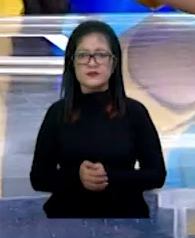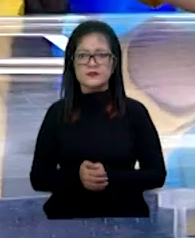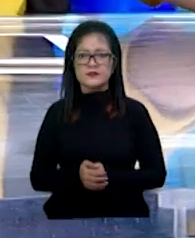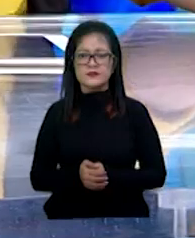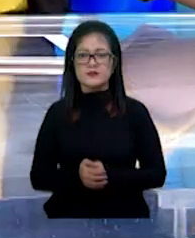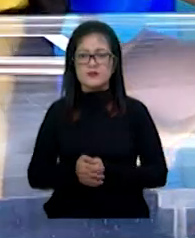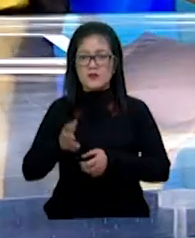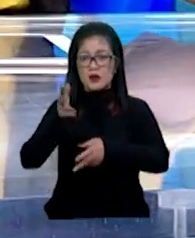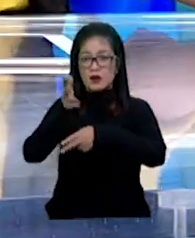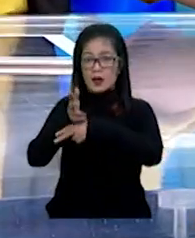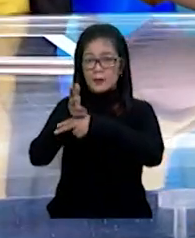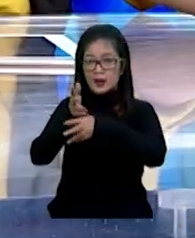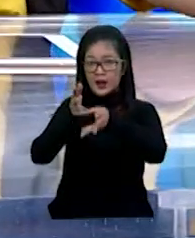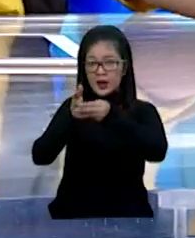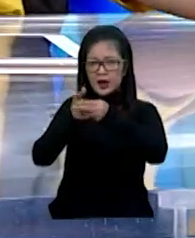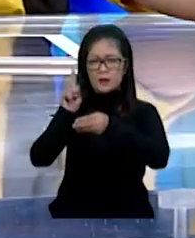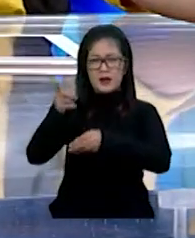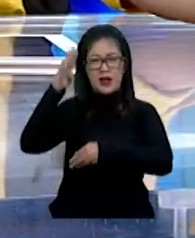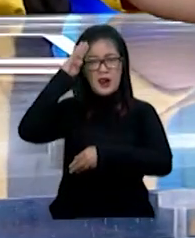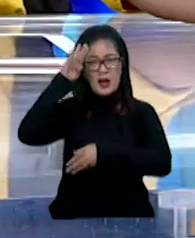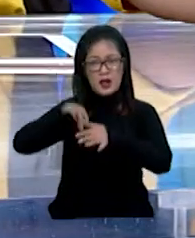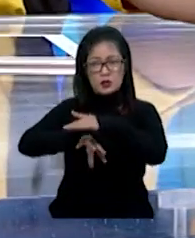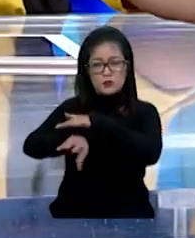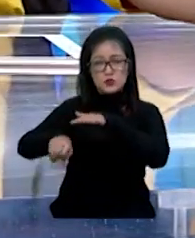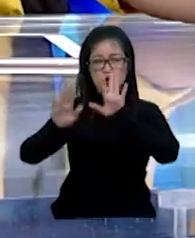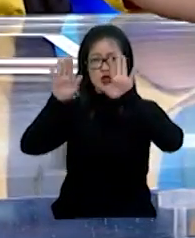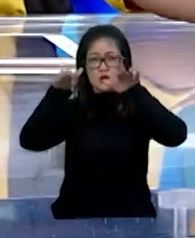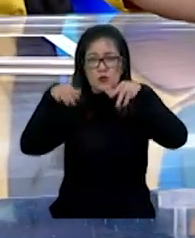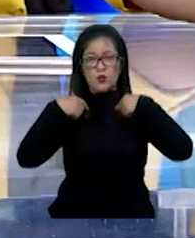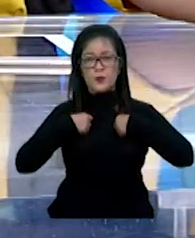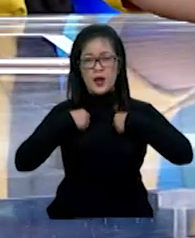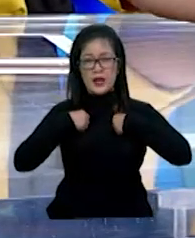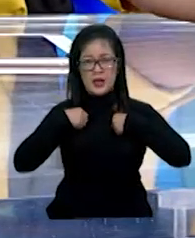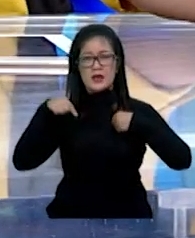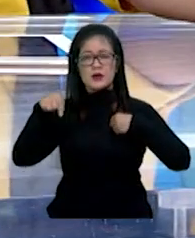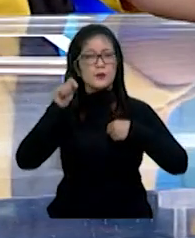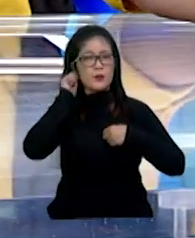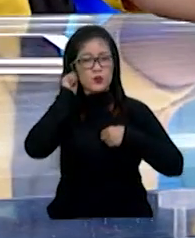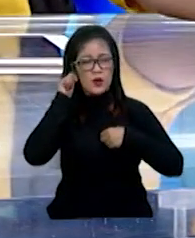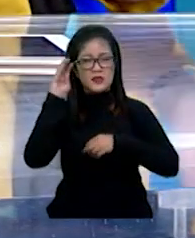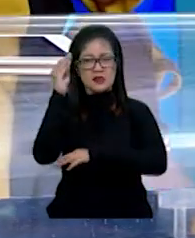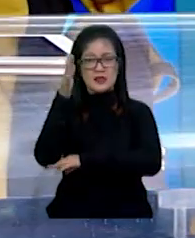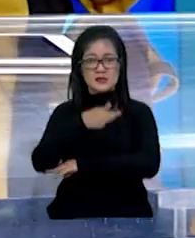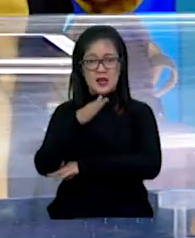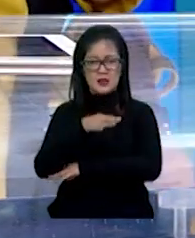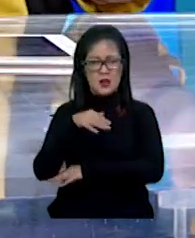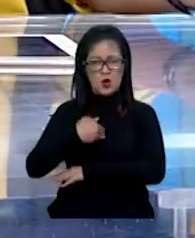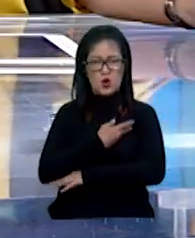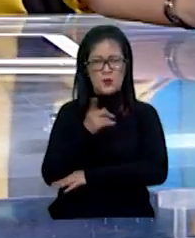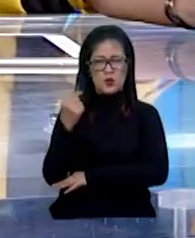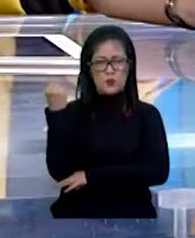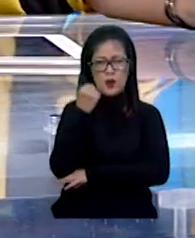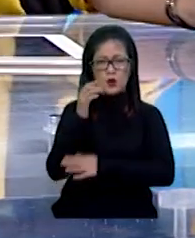Kembali bersama kami, pemirsa. Seorang pria tertangkap kamera diduga mencuri jemuran pakaian dalam wanita di Cilandak, Jakarta Selatan. Korban meyakini pelaku